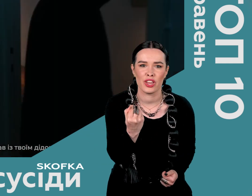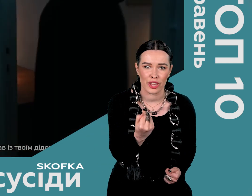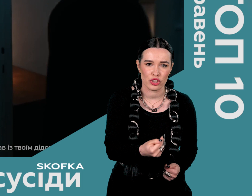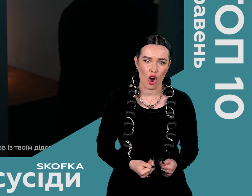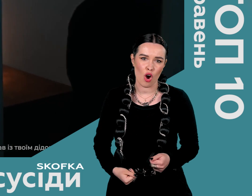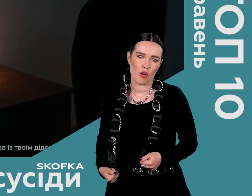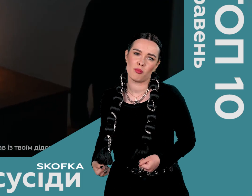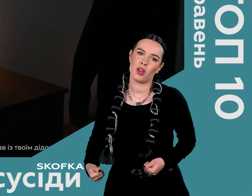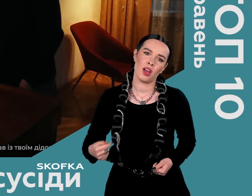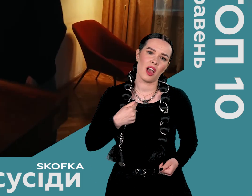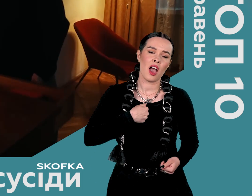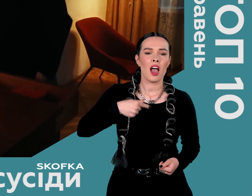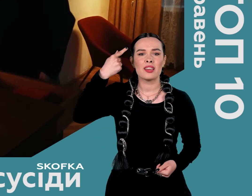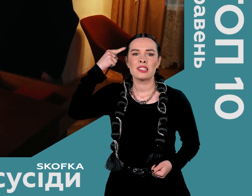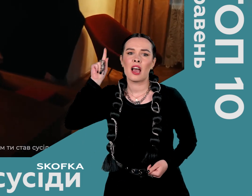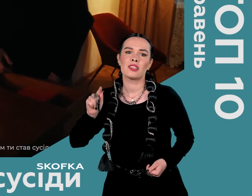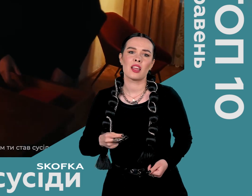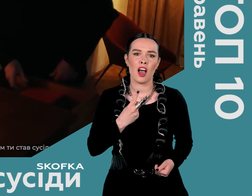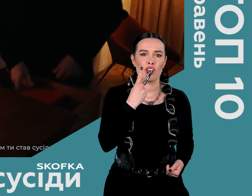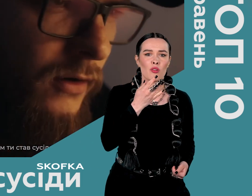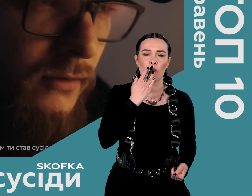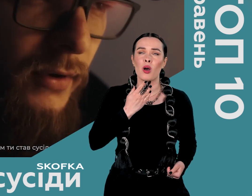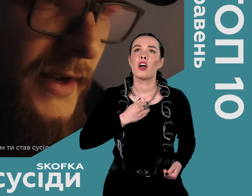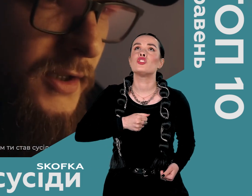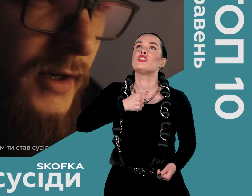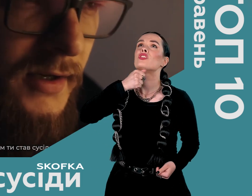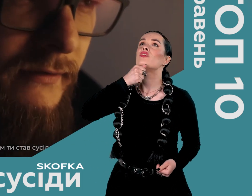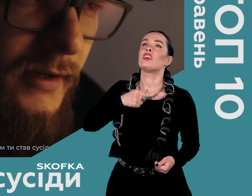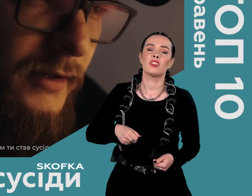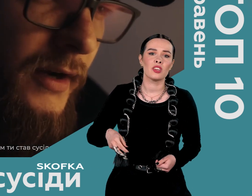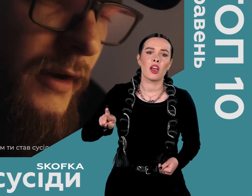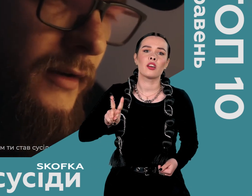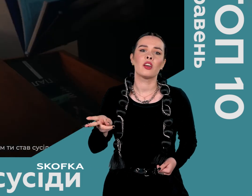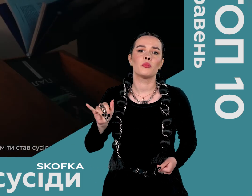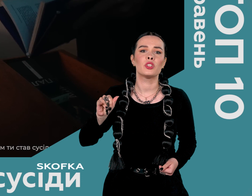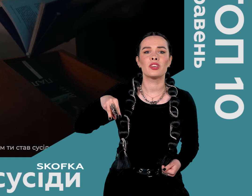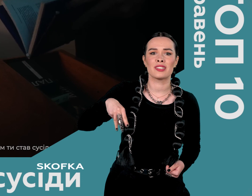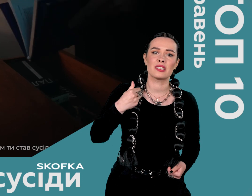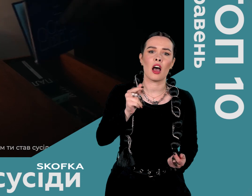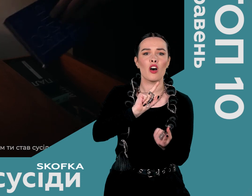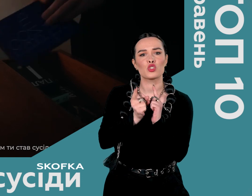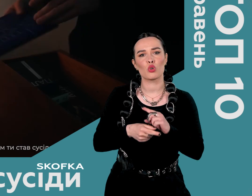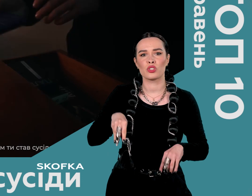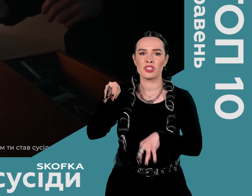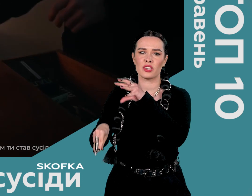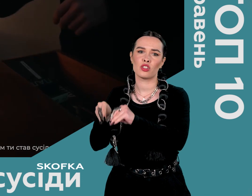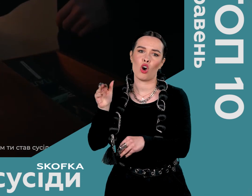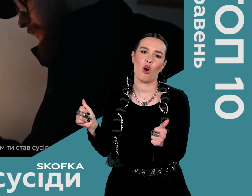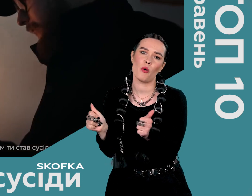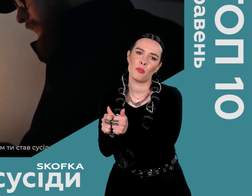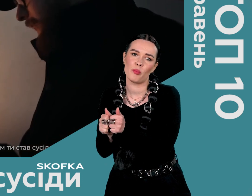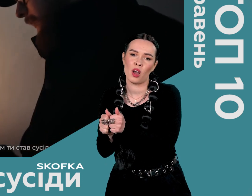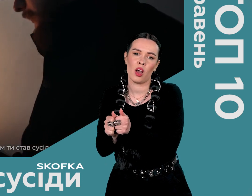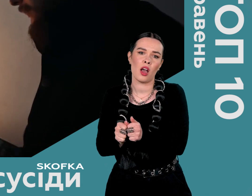твоїм дідом. Я знаю, бачить він, яким ти став